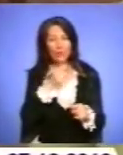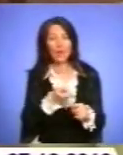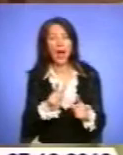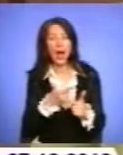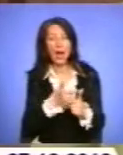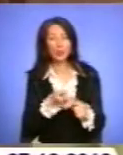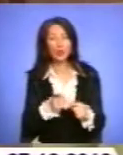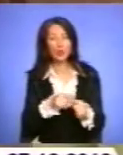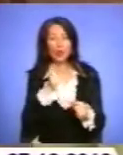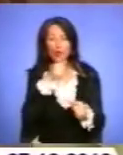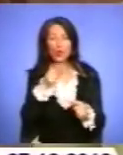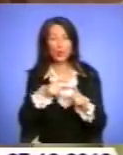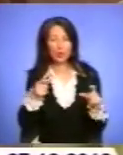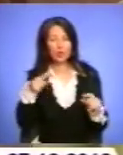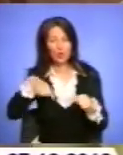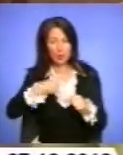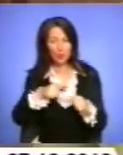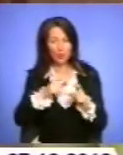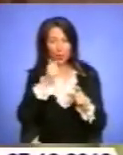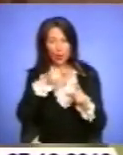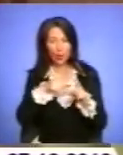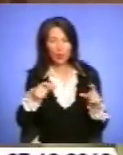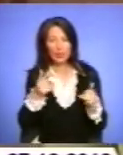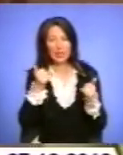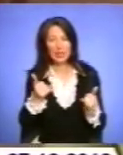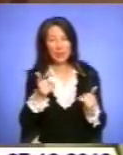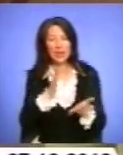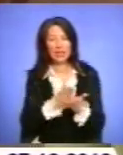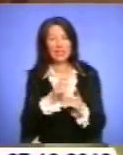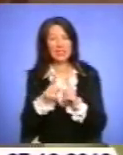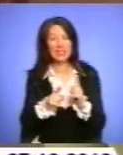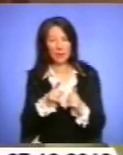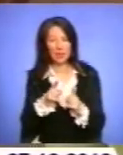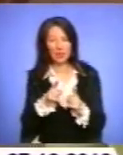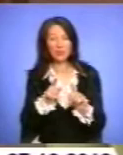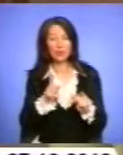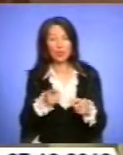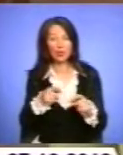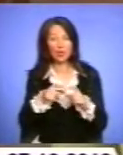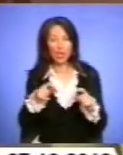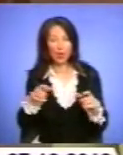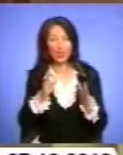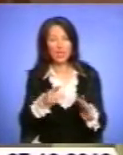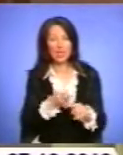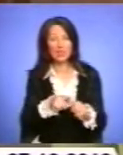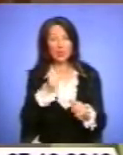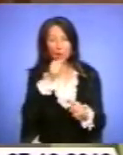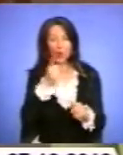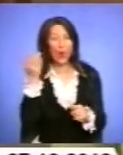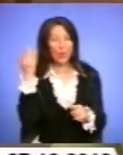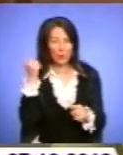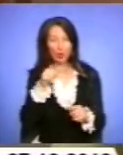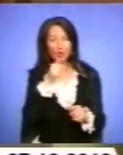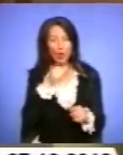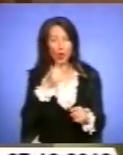цього року талон і наступного року. Тепер цього є зміни, діють талони тільки цього року і минулого